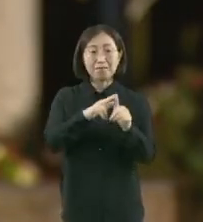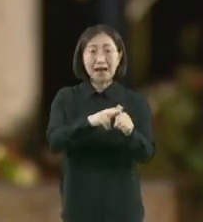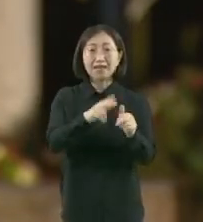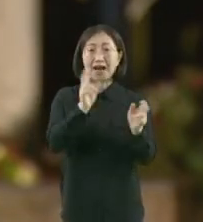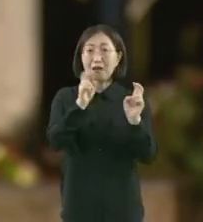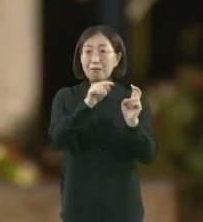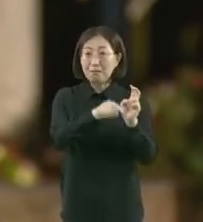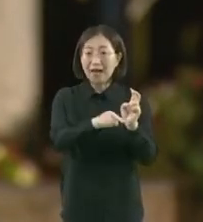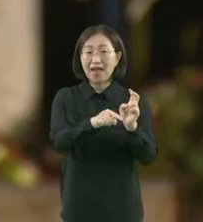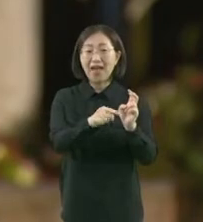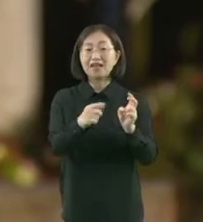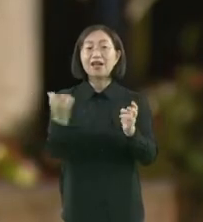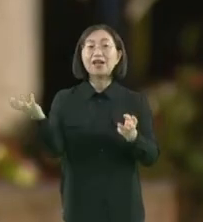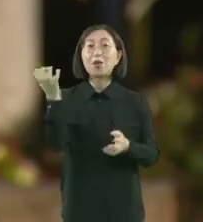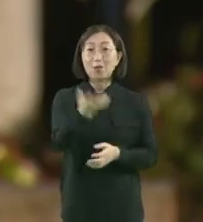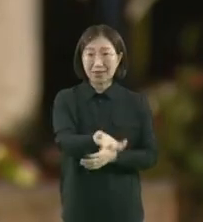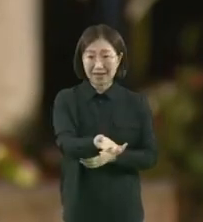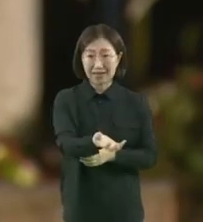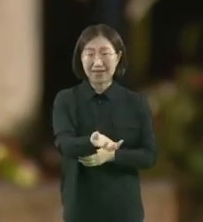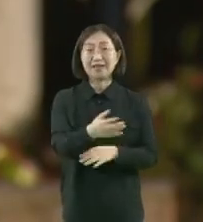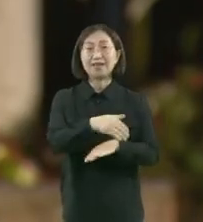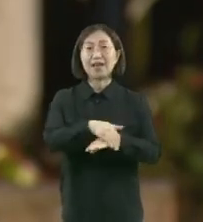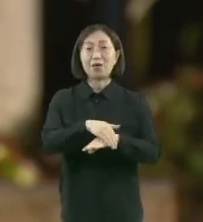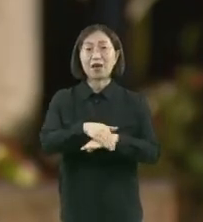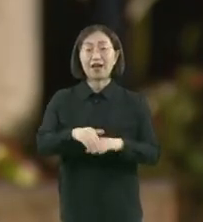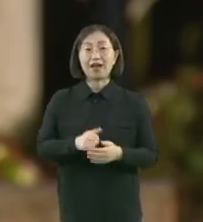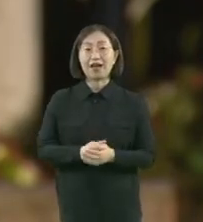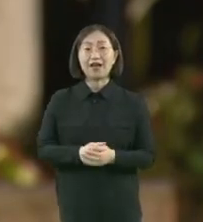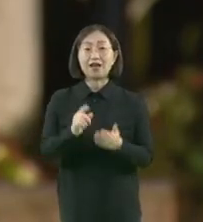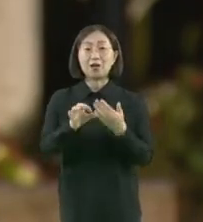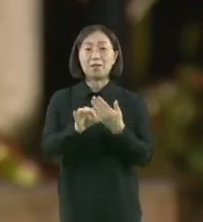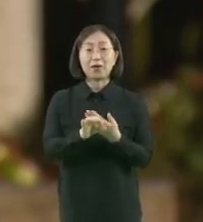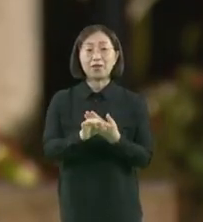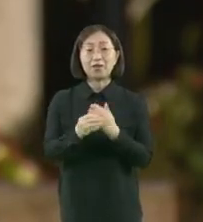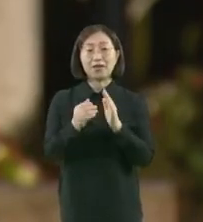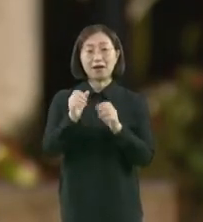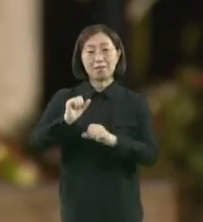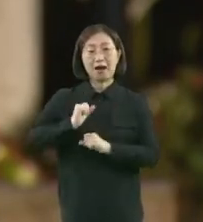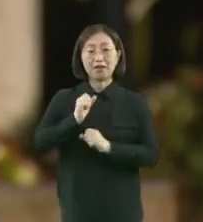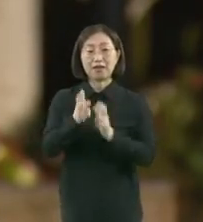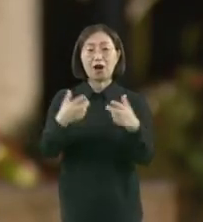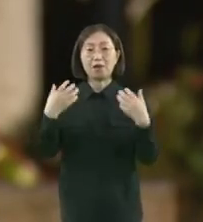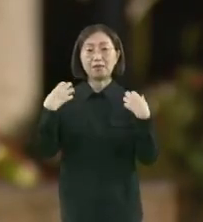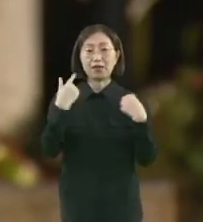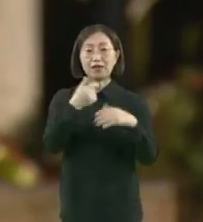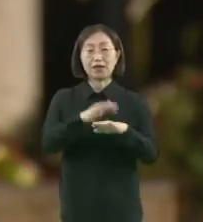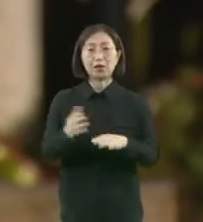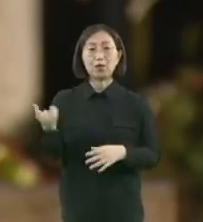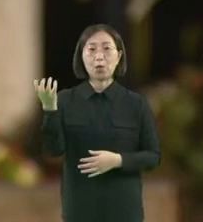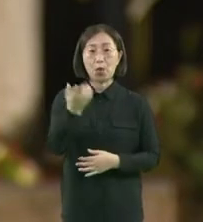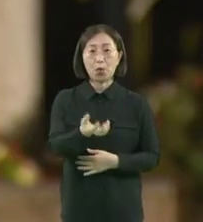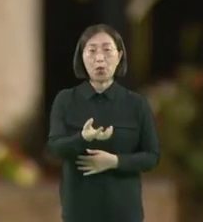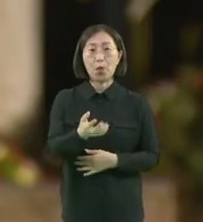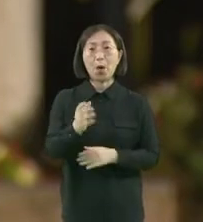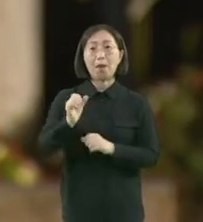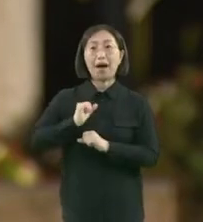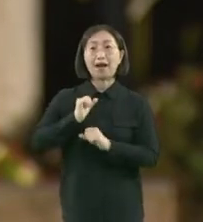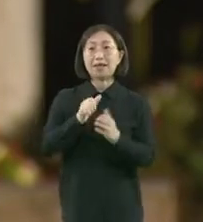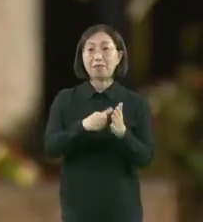같습니다. 그렇게 되면 본격적으로 방위사업청이 대전에 오면서 저희는 방산